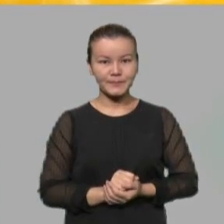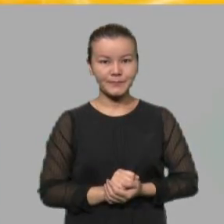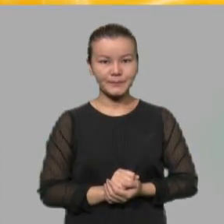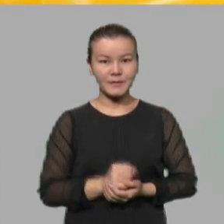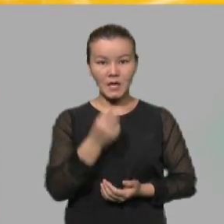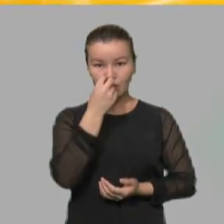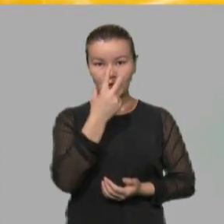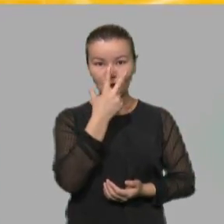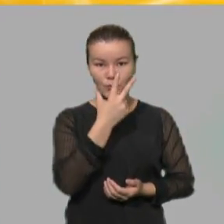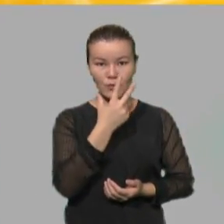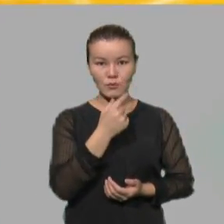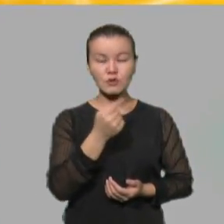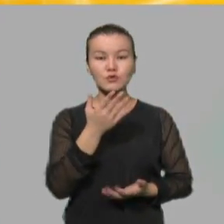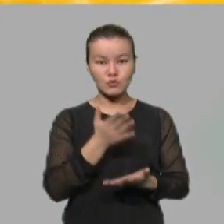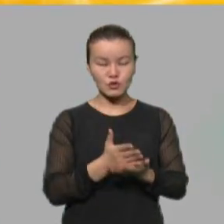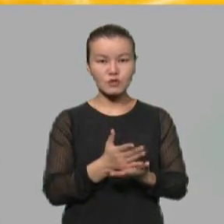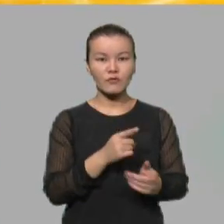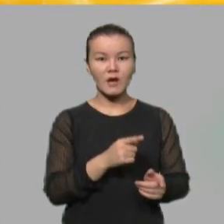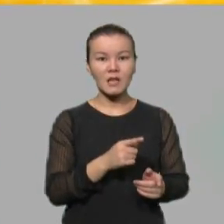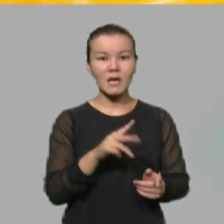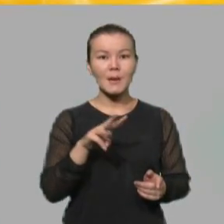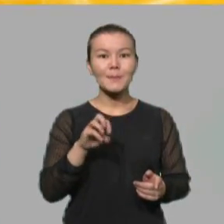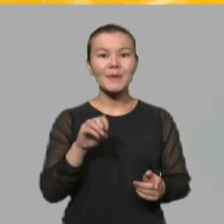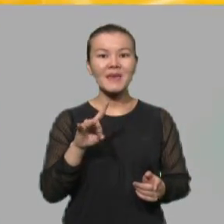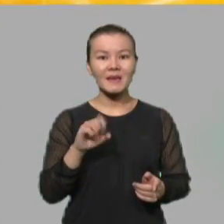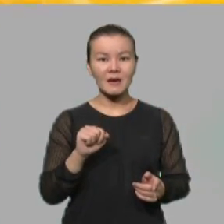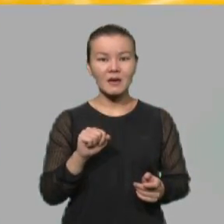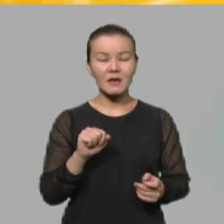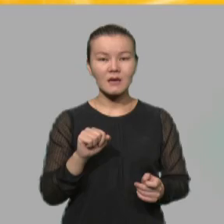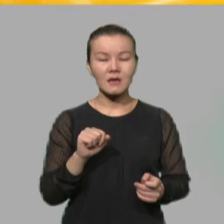В Японии существовала мера,